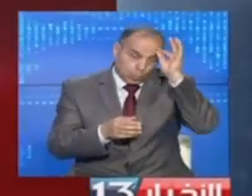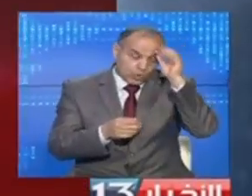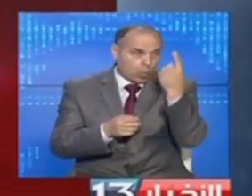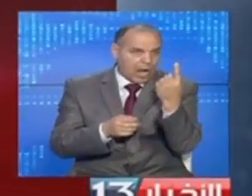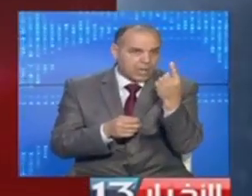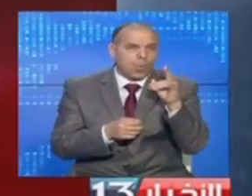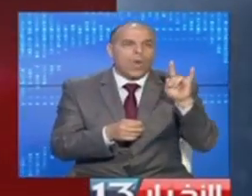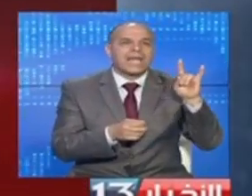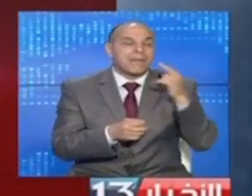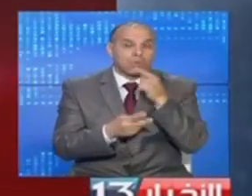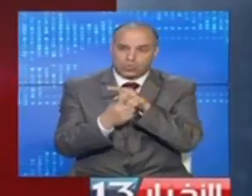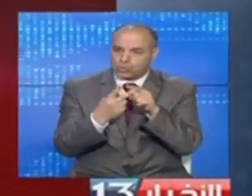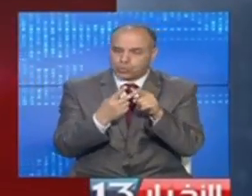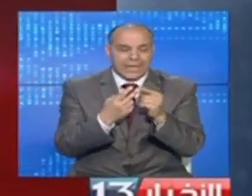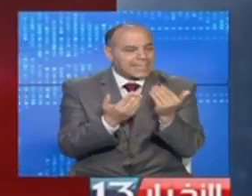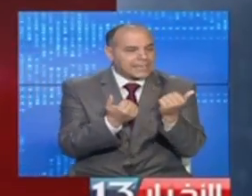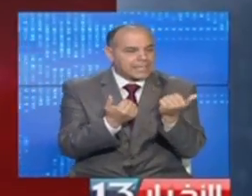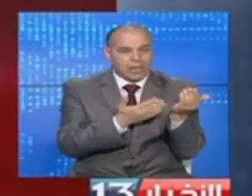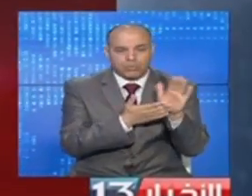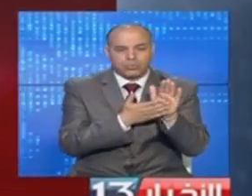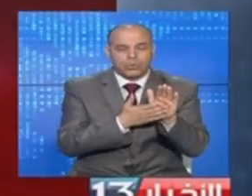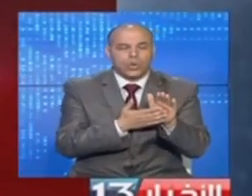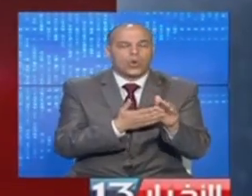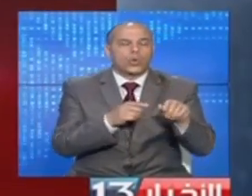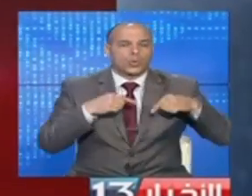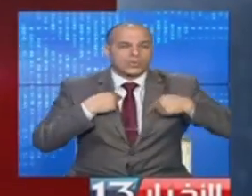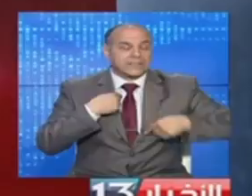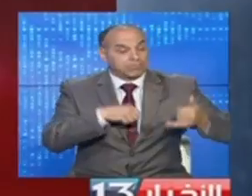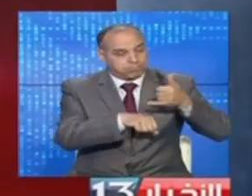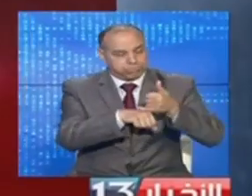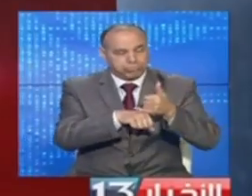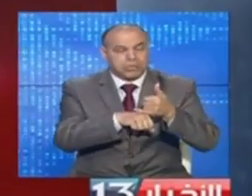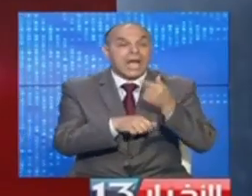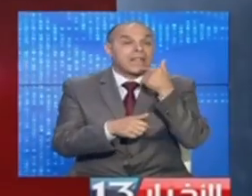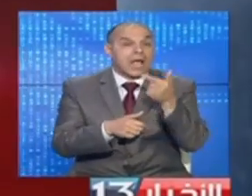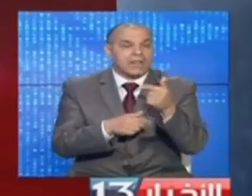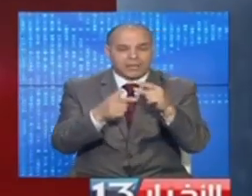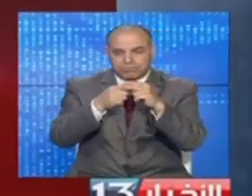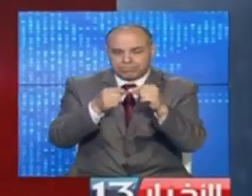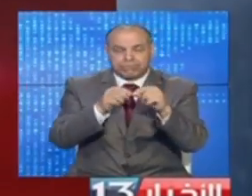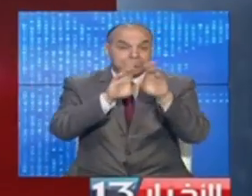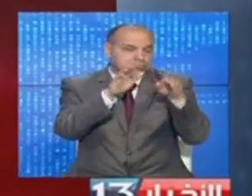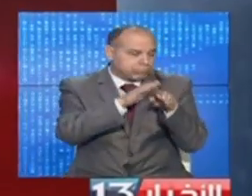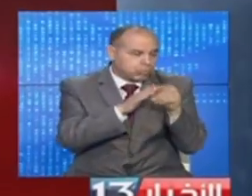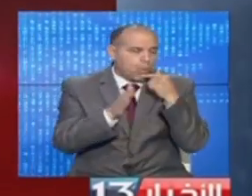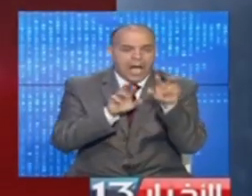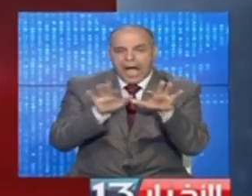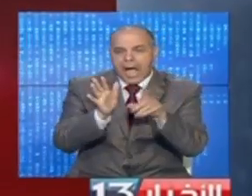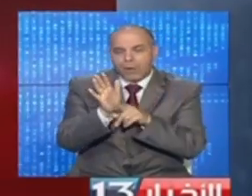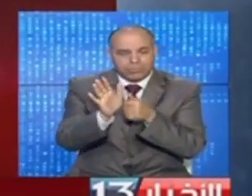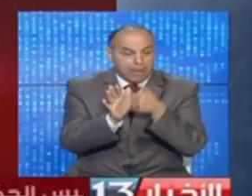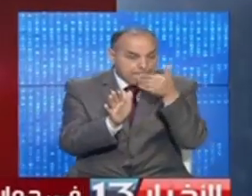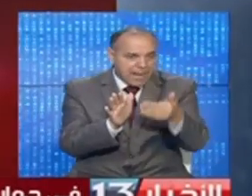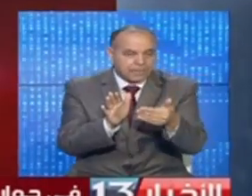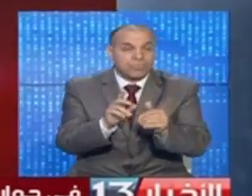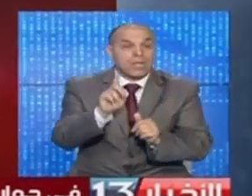الأولى وحنا بعل، ينتظر أن يقدم رئيس الحكومة الياس الفخفاخ تفاصيل عن الحجر الصحي والإجراءات المصاحبة